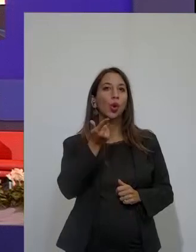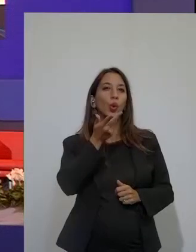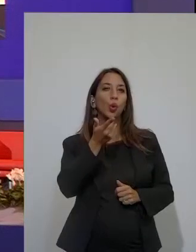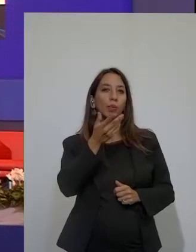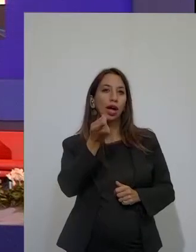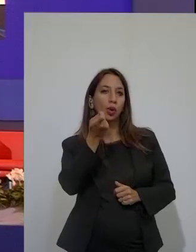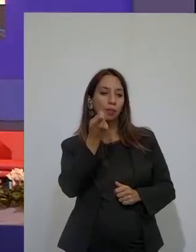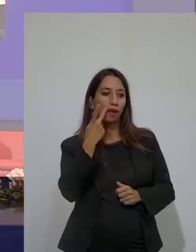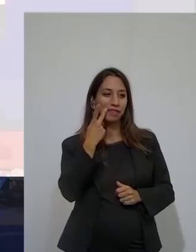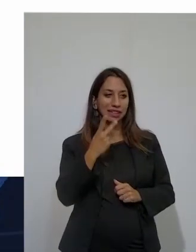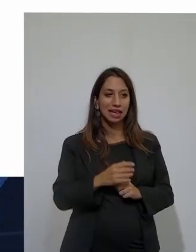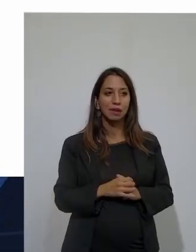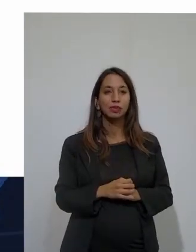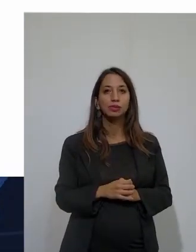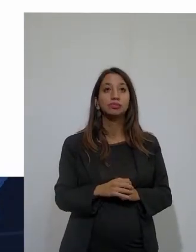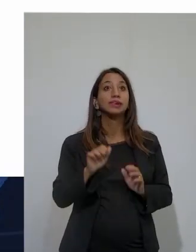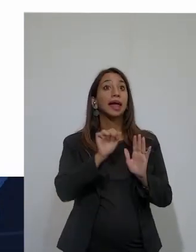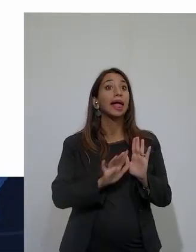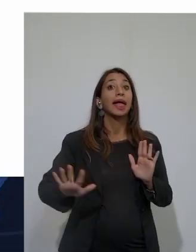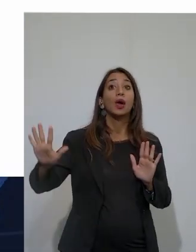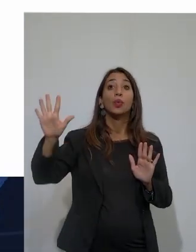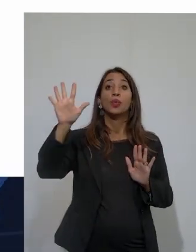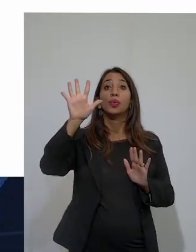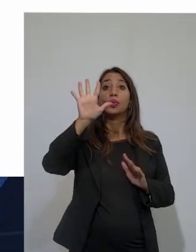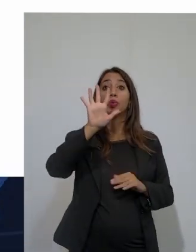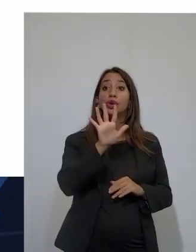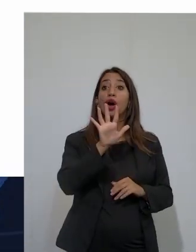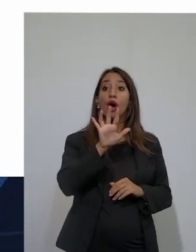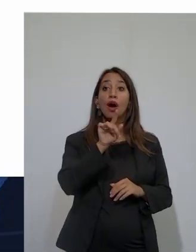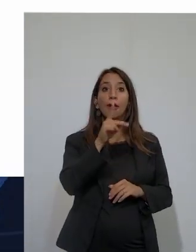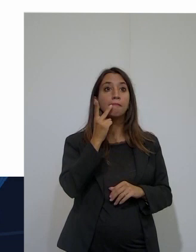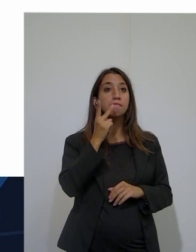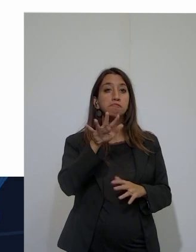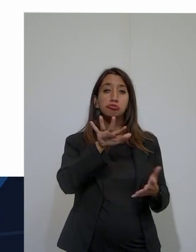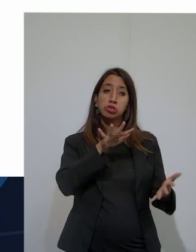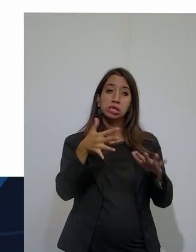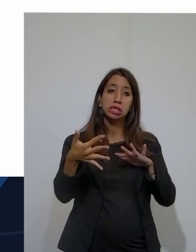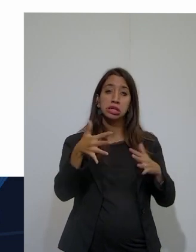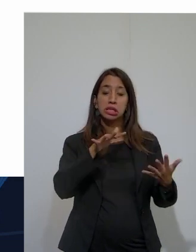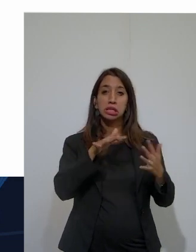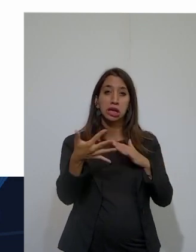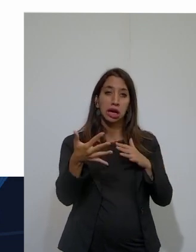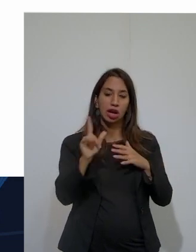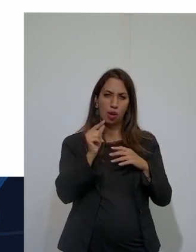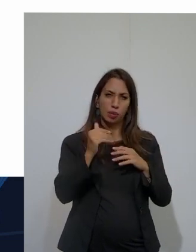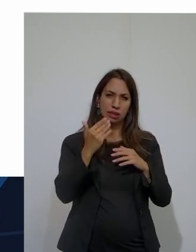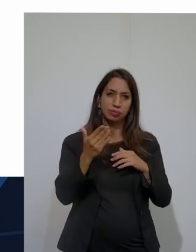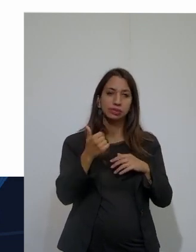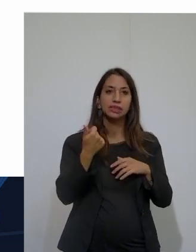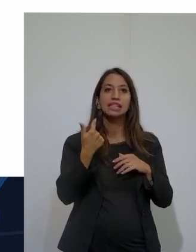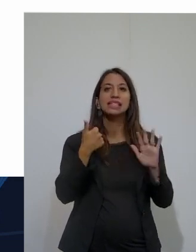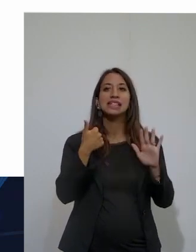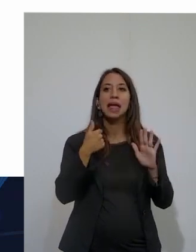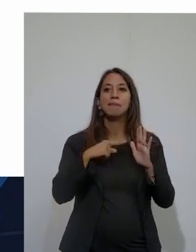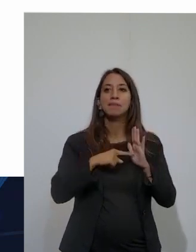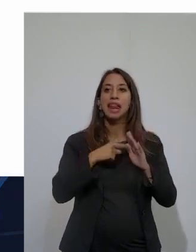Allora, noi in Europa parliamo di circa, anzi un po' di più, 6